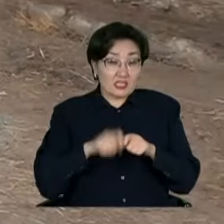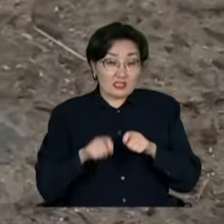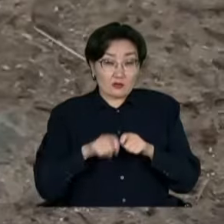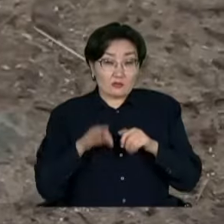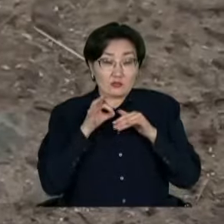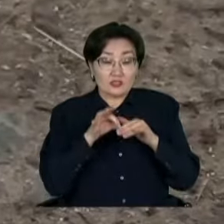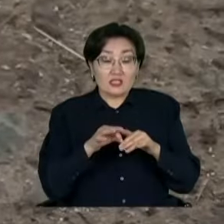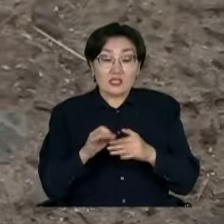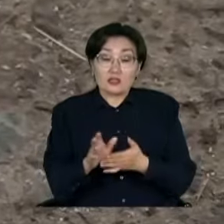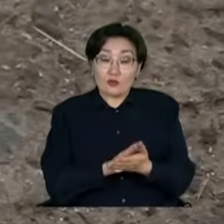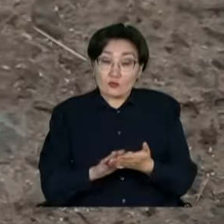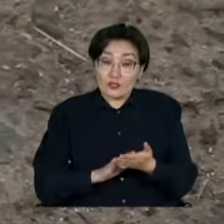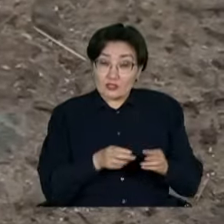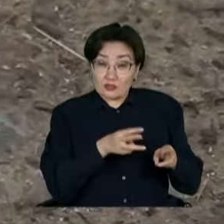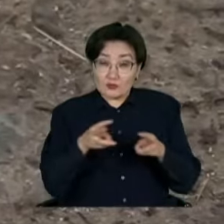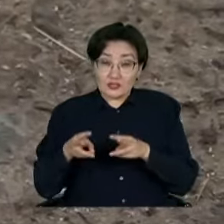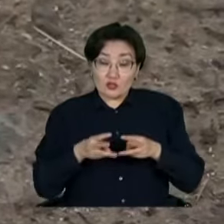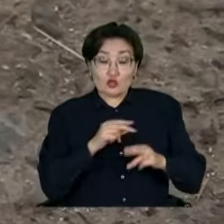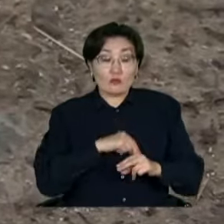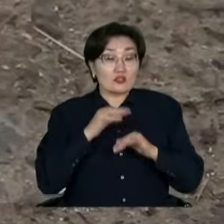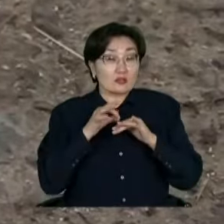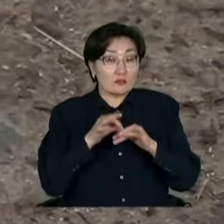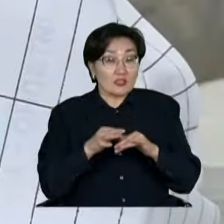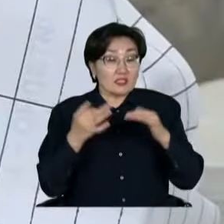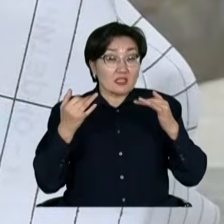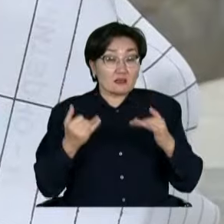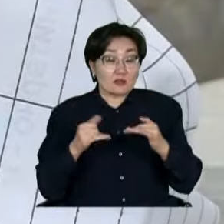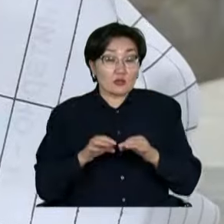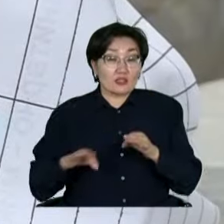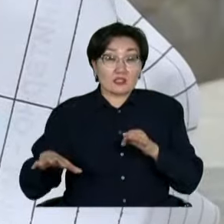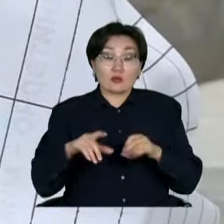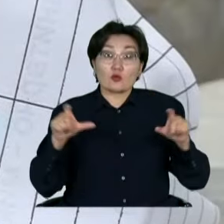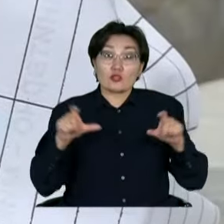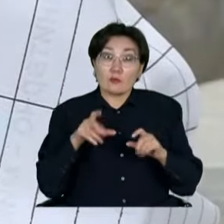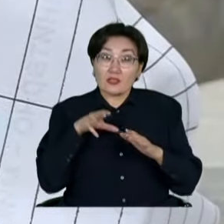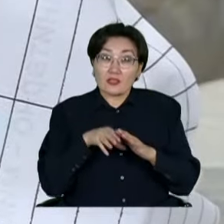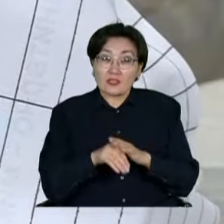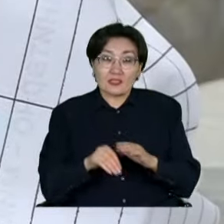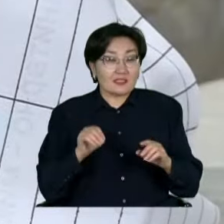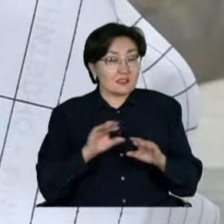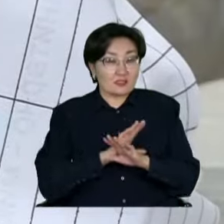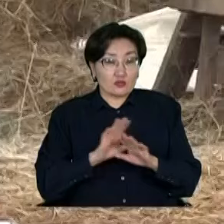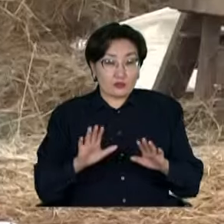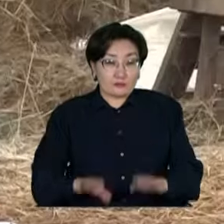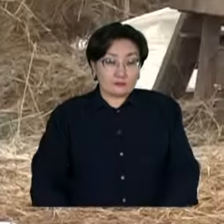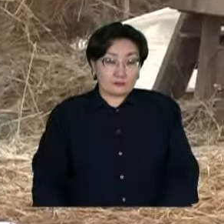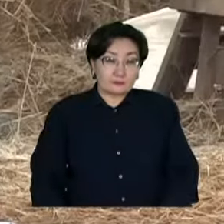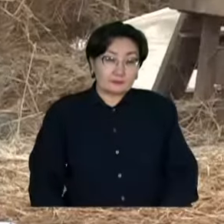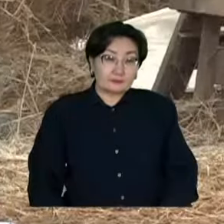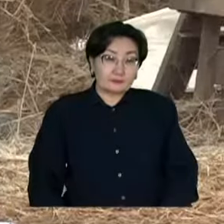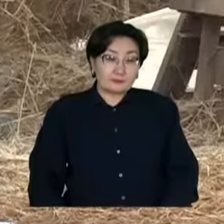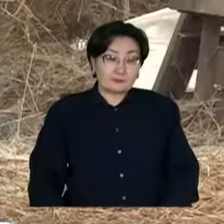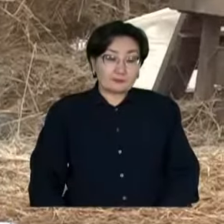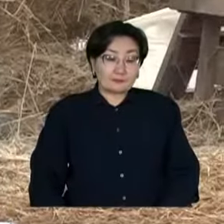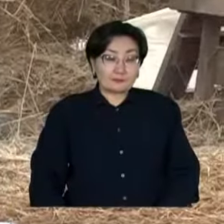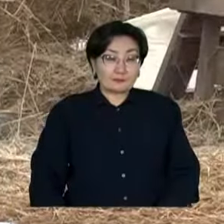өтіп, дезинфекция жұмыстары жүргізіліп жатыр. Әзірге аймақта карантин енгізілген жоқ. Жұлдыз Қайратқызы, Нұрбек